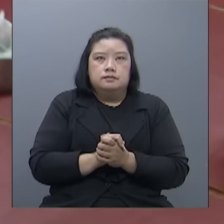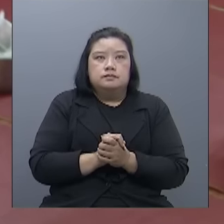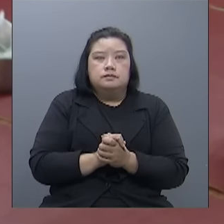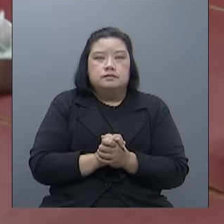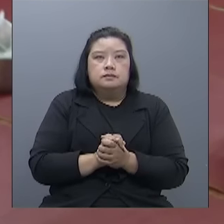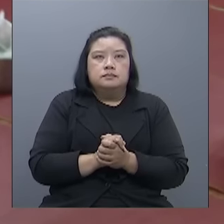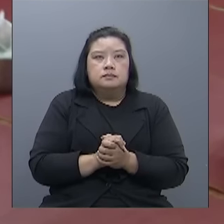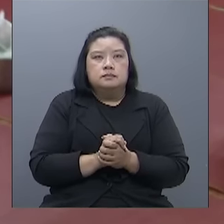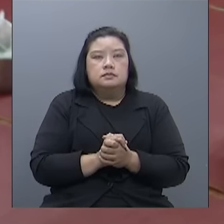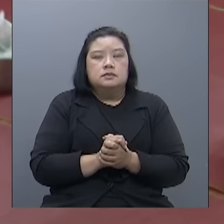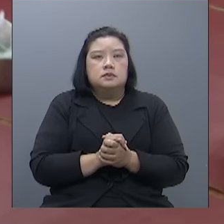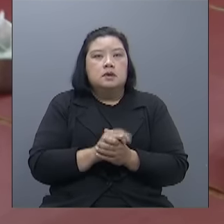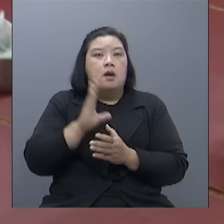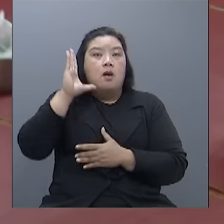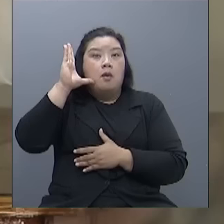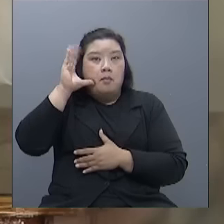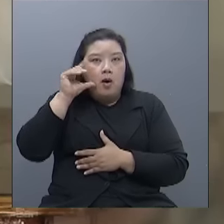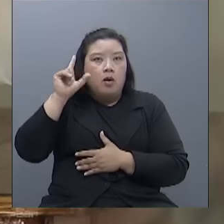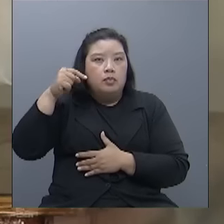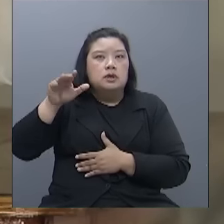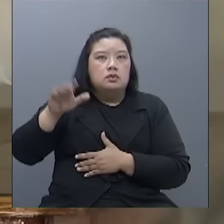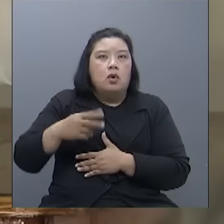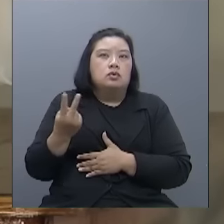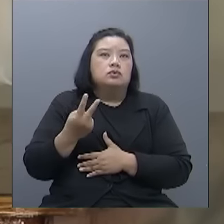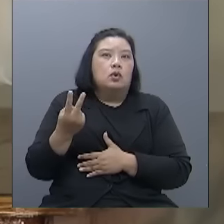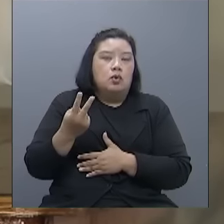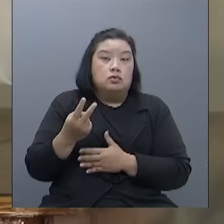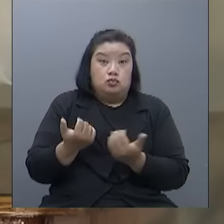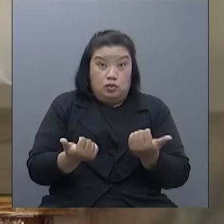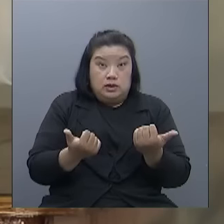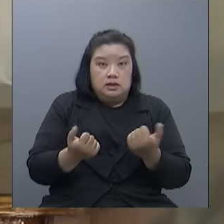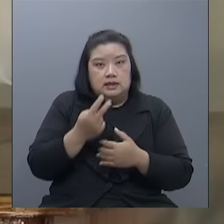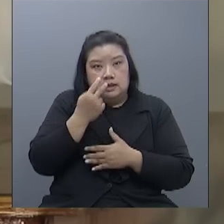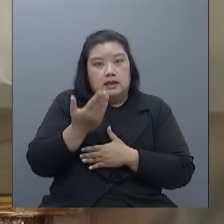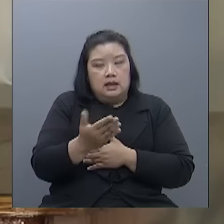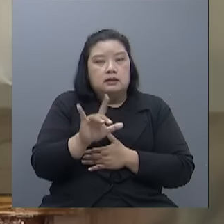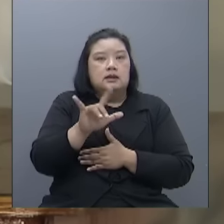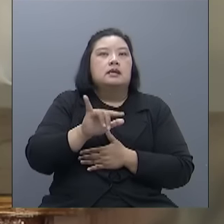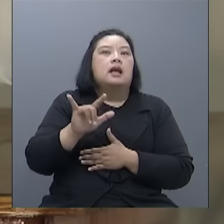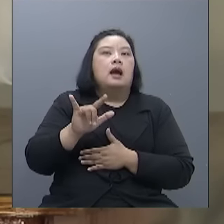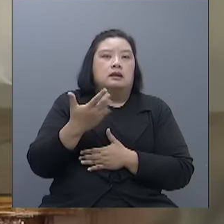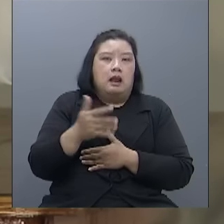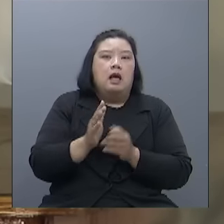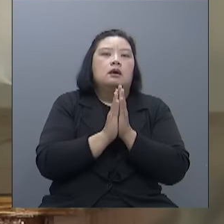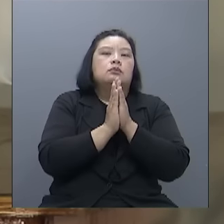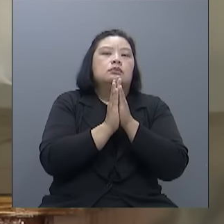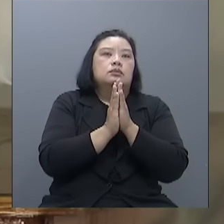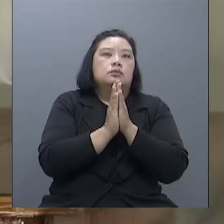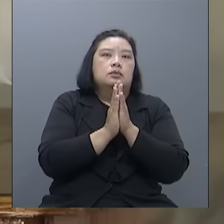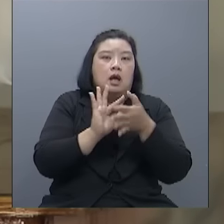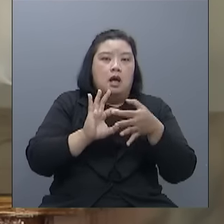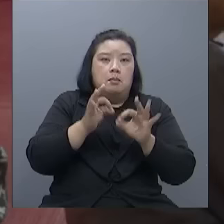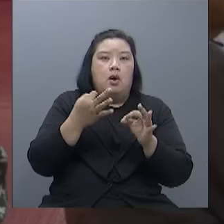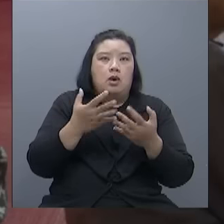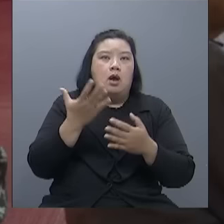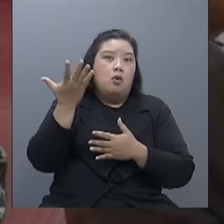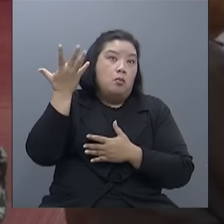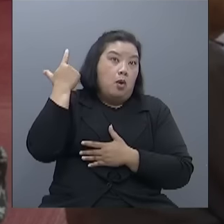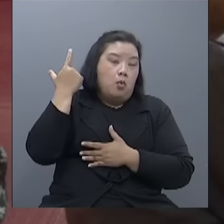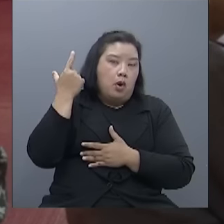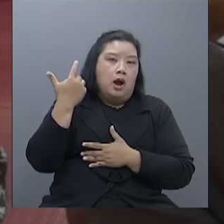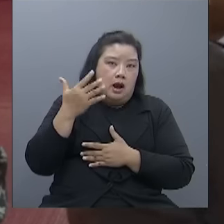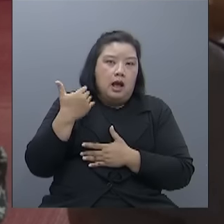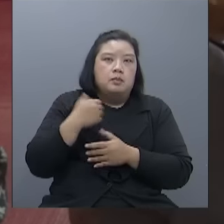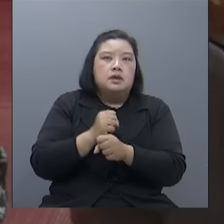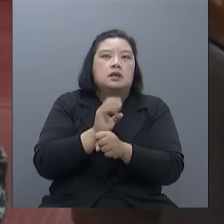พของนายประหยัดเดชภูมิและนางสาวเพียงเพ็ญเดชภูมินะคะญาติได้ประกอบพิธีชาปนกิจเมื่อวานนี้ก่อนจะทำบุญอุ